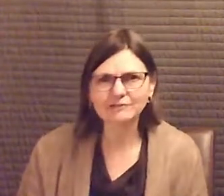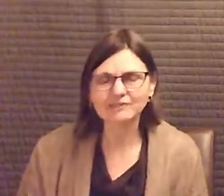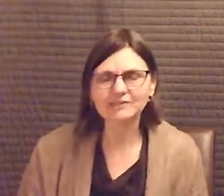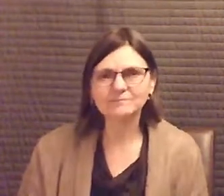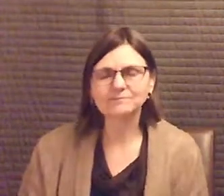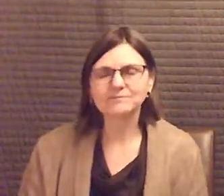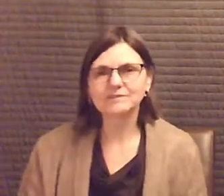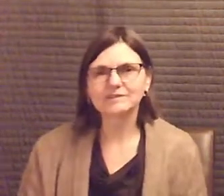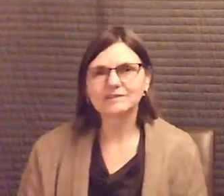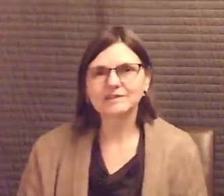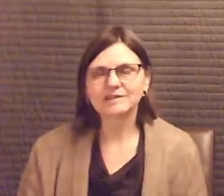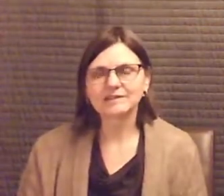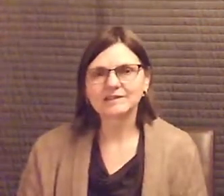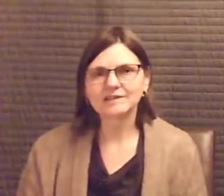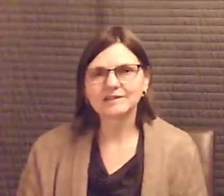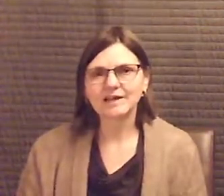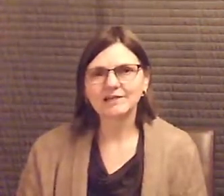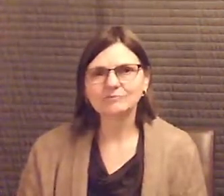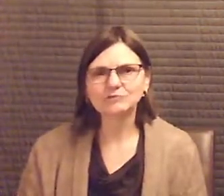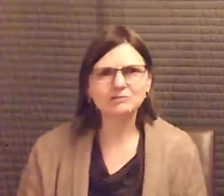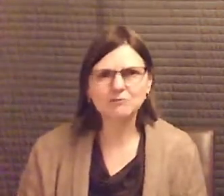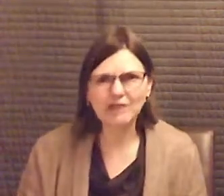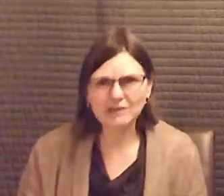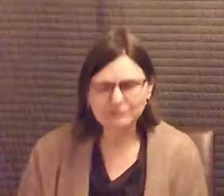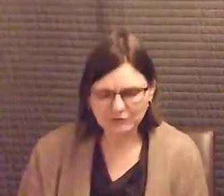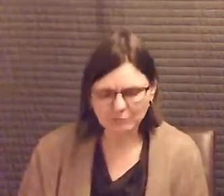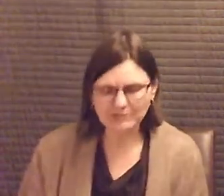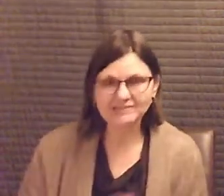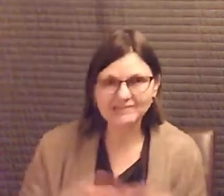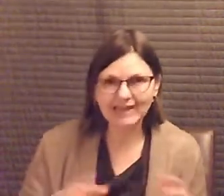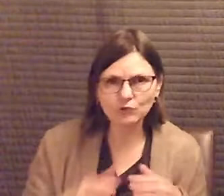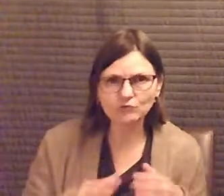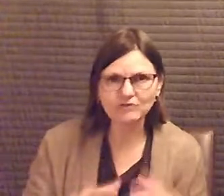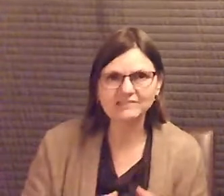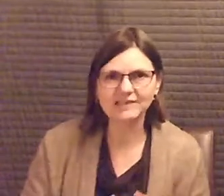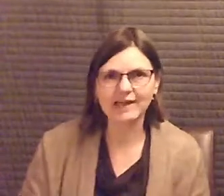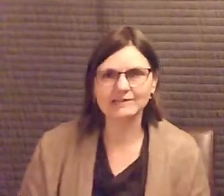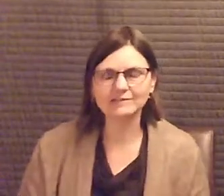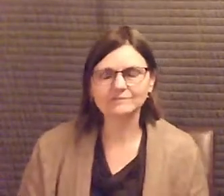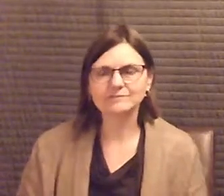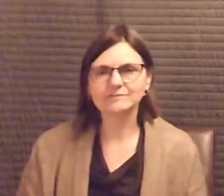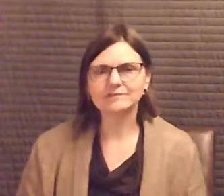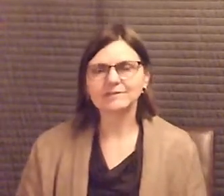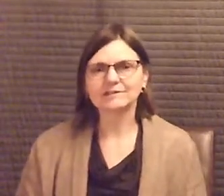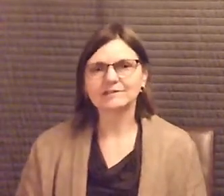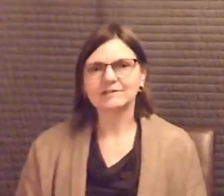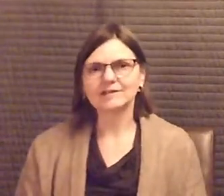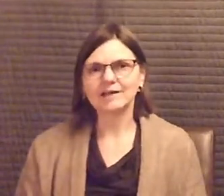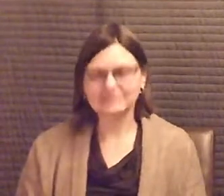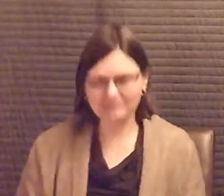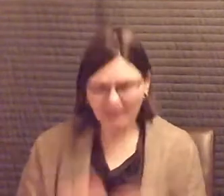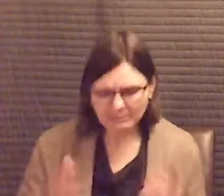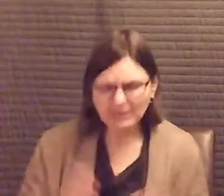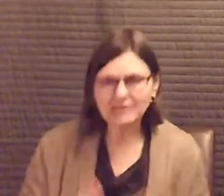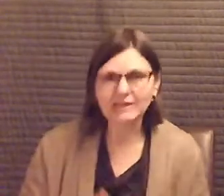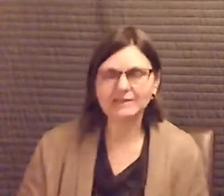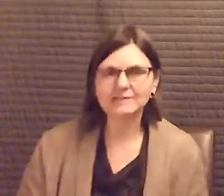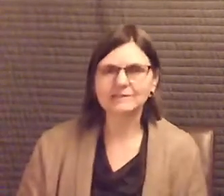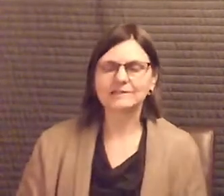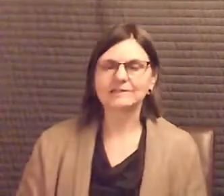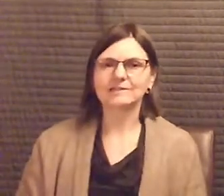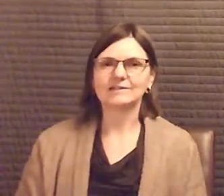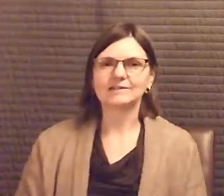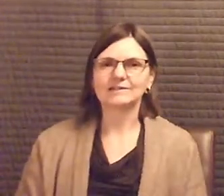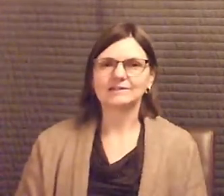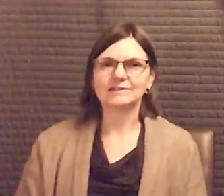zo heb ik dan looking at his teaching moet iets vervelend vinden om naar zijn onderwijs te rijden en hesp ruci en zijn brede kin